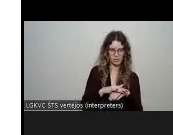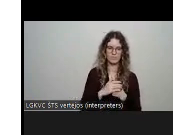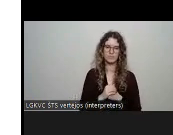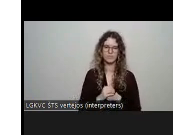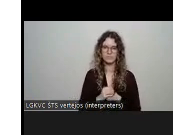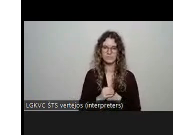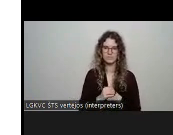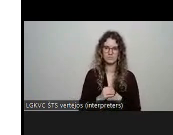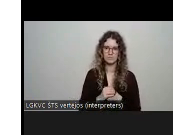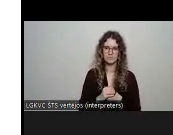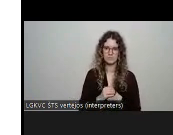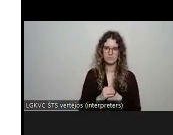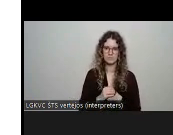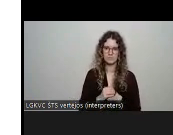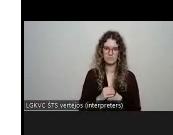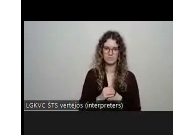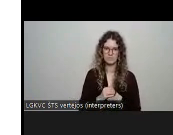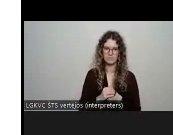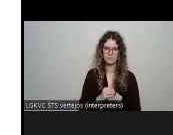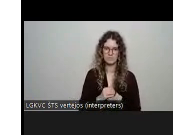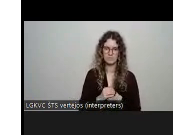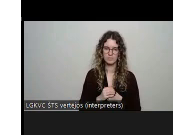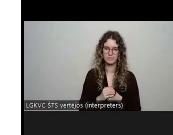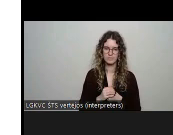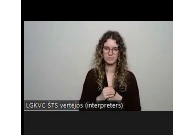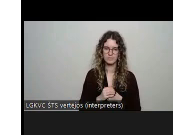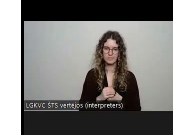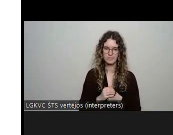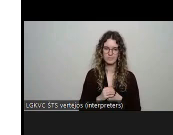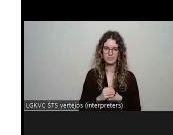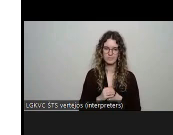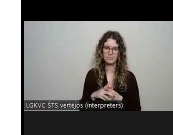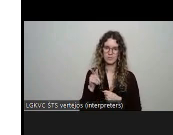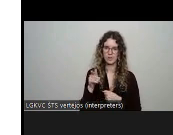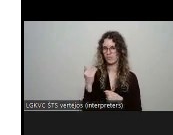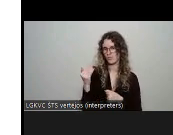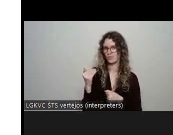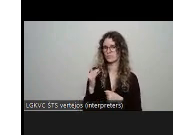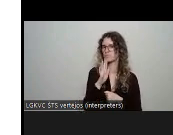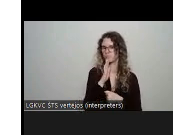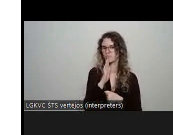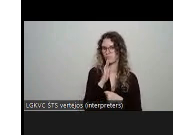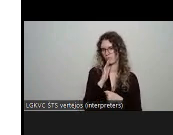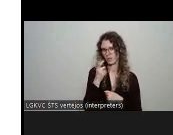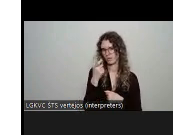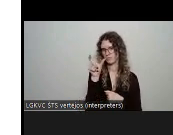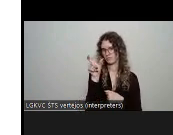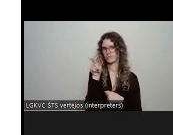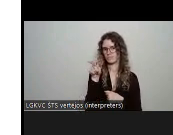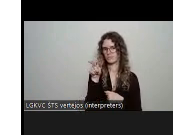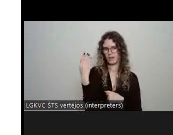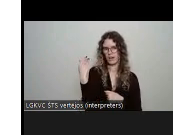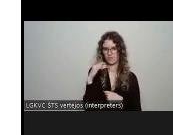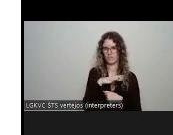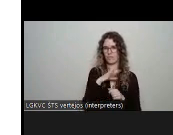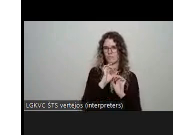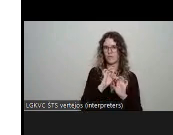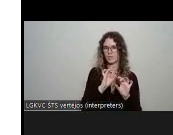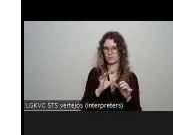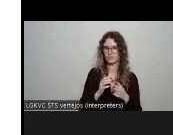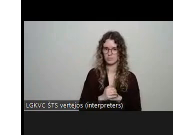Ir čia yra viena iš jos, galima sakyti, citatų, nes ji ją paminėjo ir anksčiau.